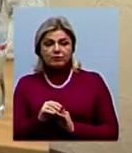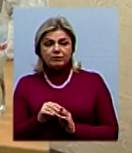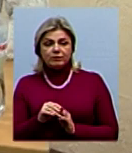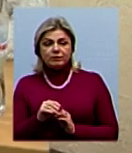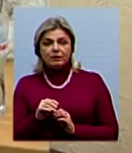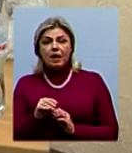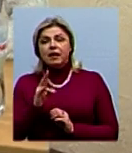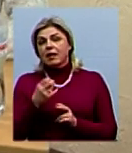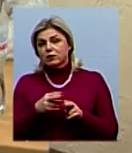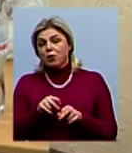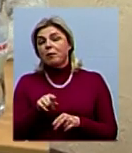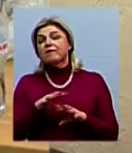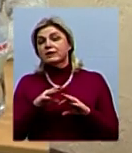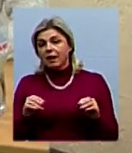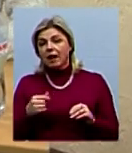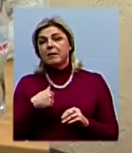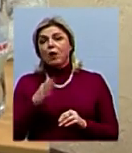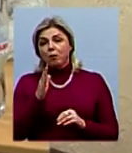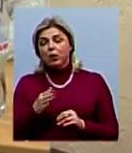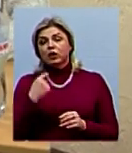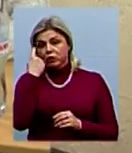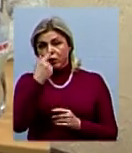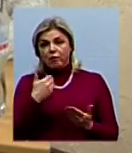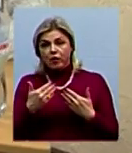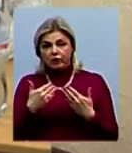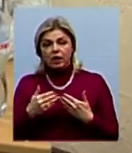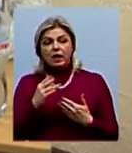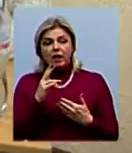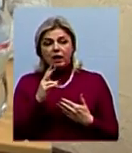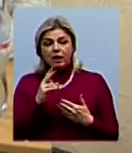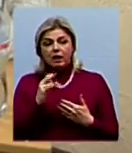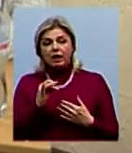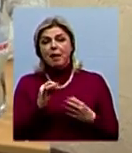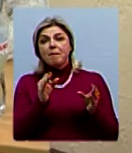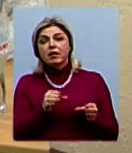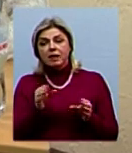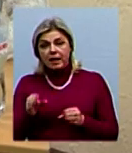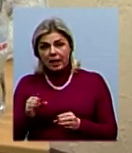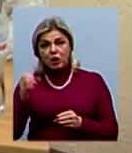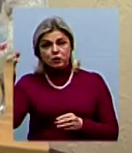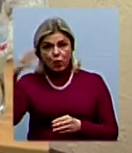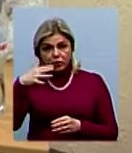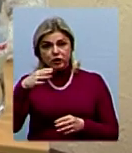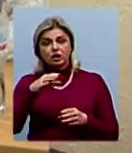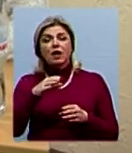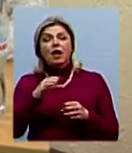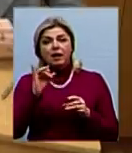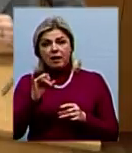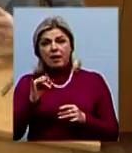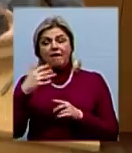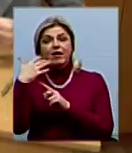на цьому все. Ми будемо поступово вводити сонячні батареї і вітряки по території